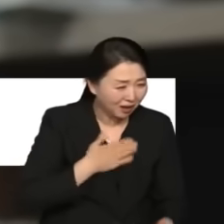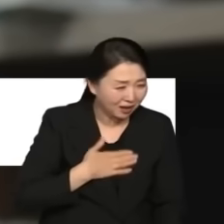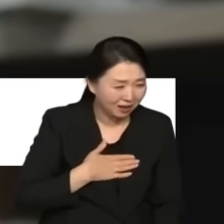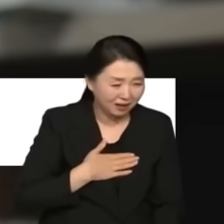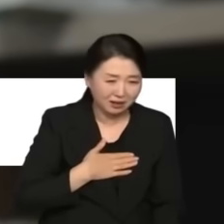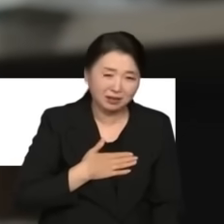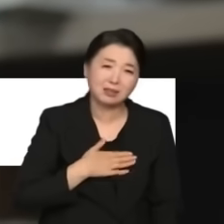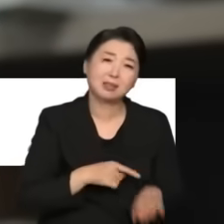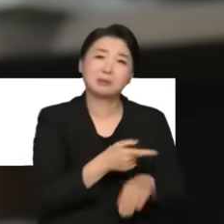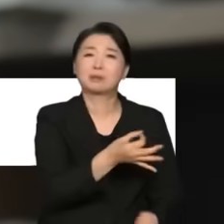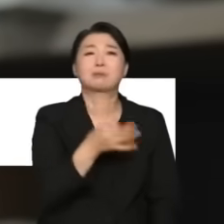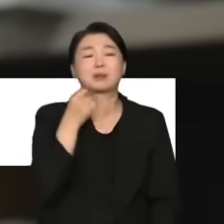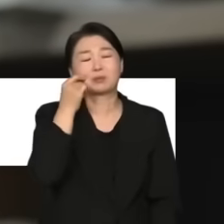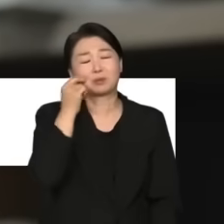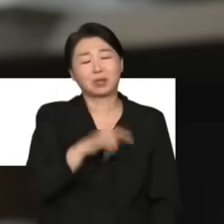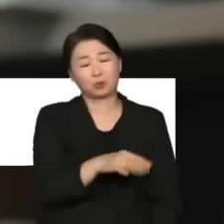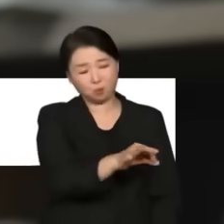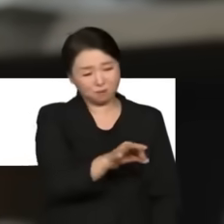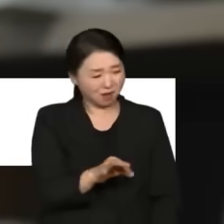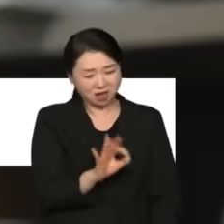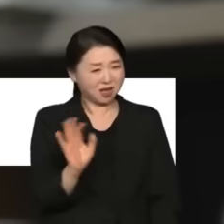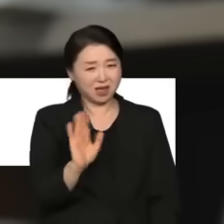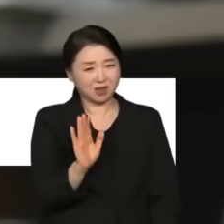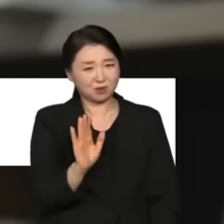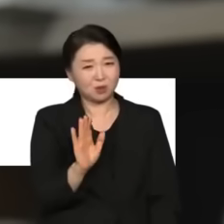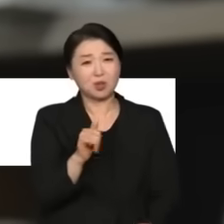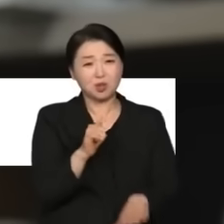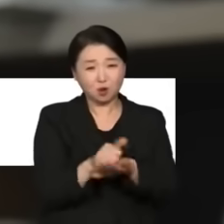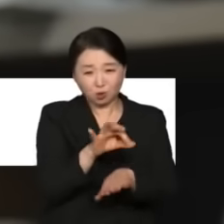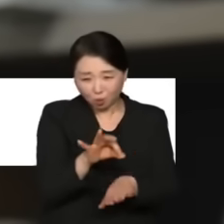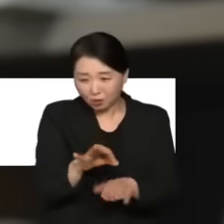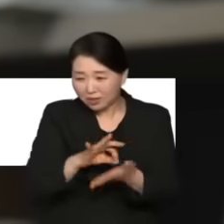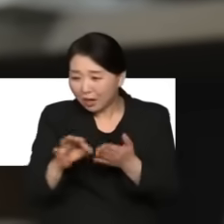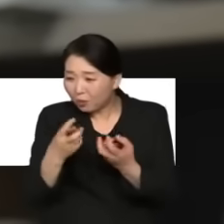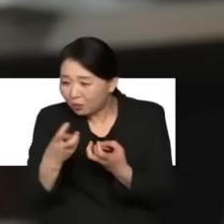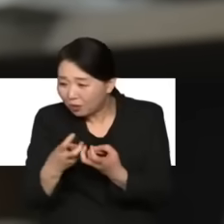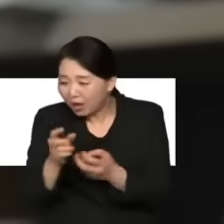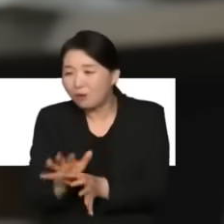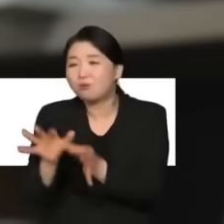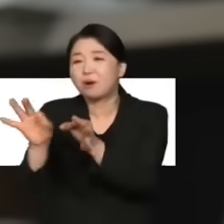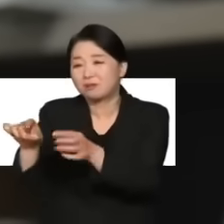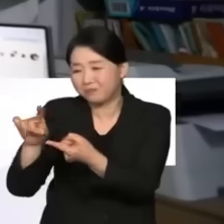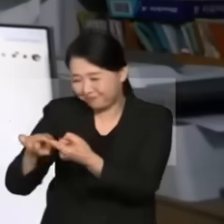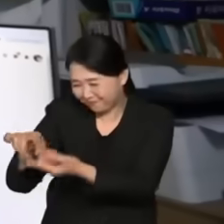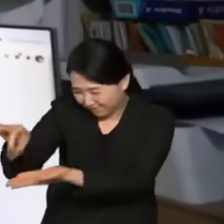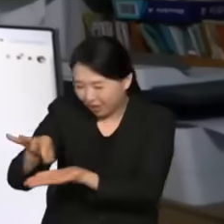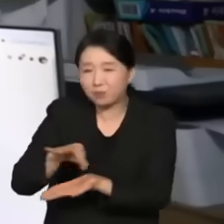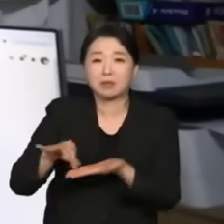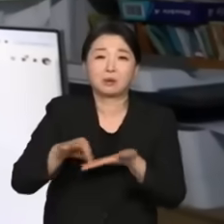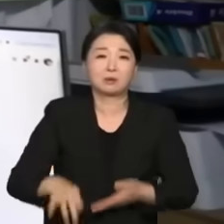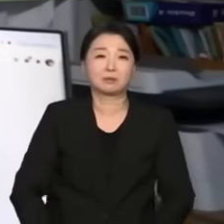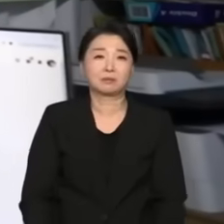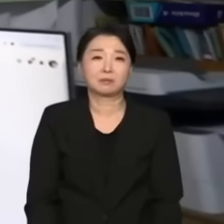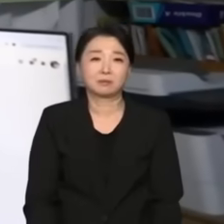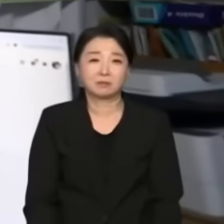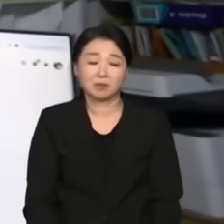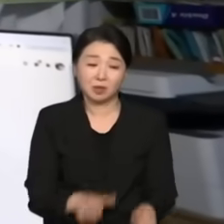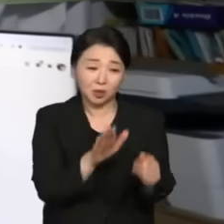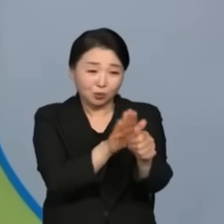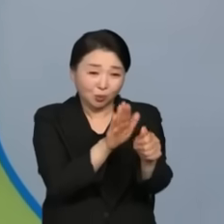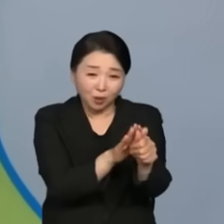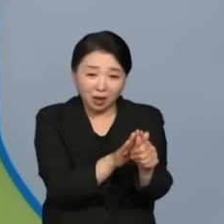여기 일체 비용은 이제 후원금으로 충당한다고 생각을 하고 그렇게 운영을 한 거예요 자신이 도울 수 있었던